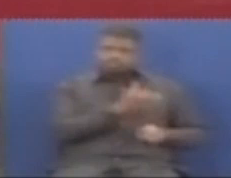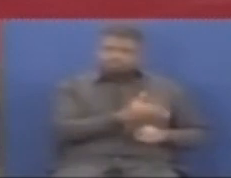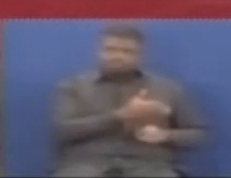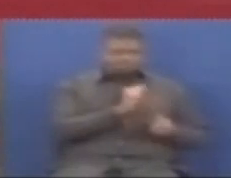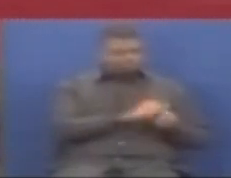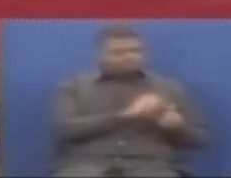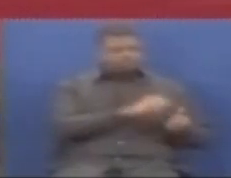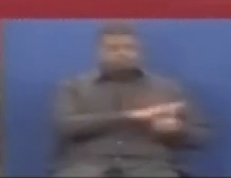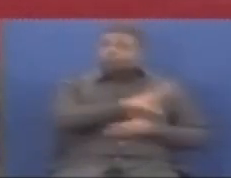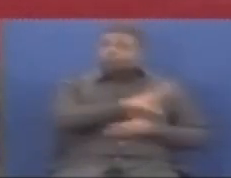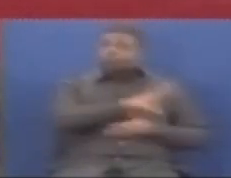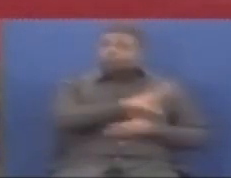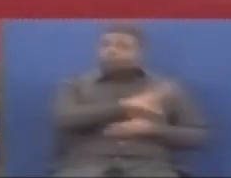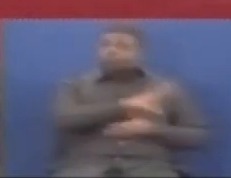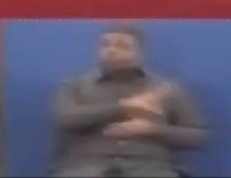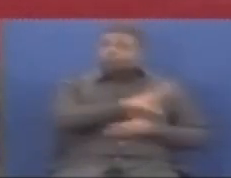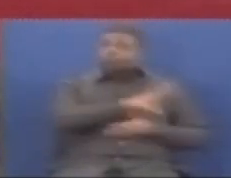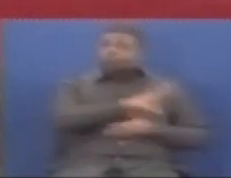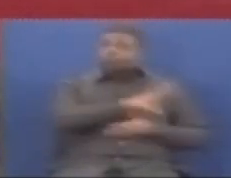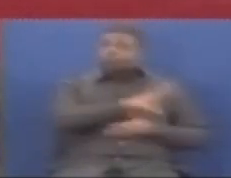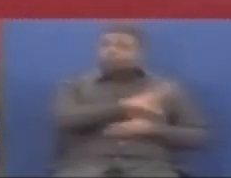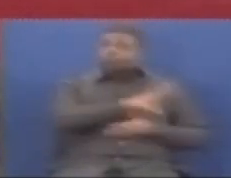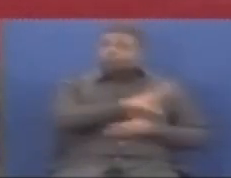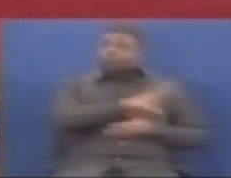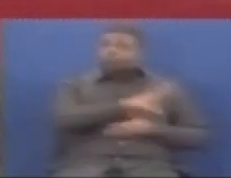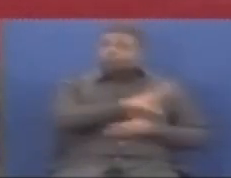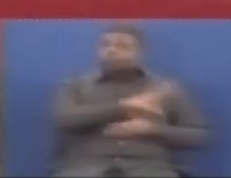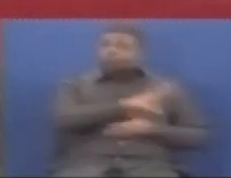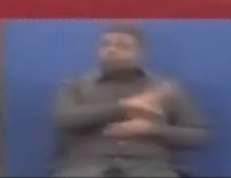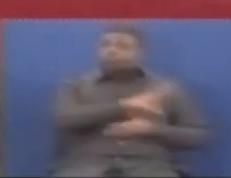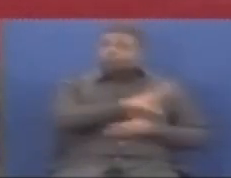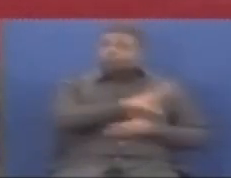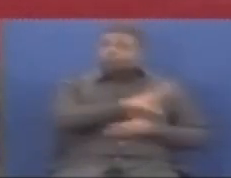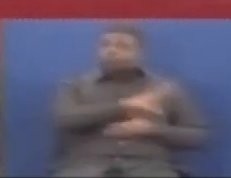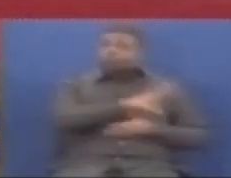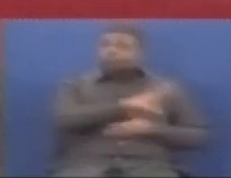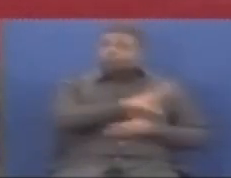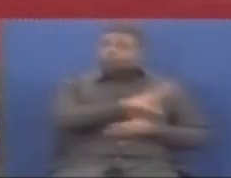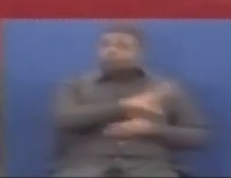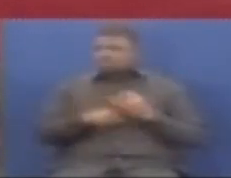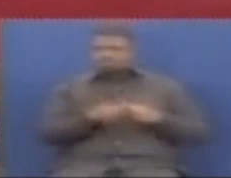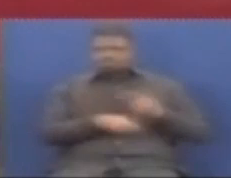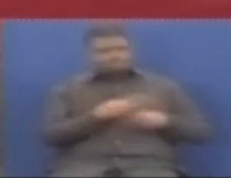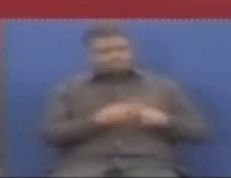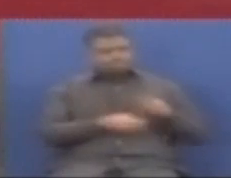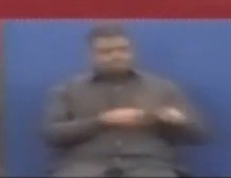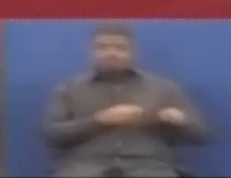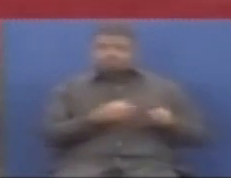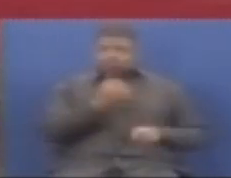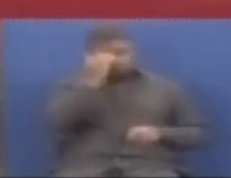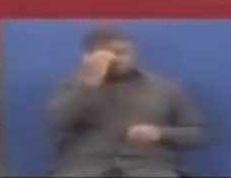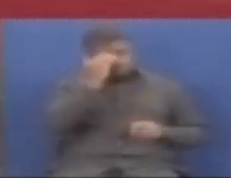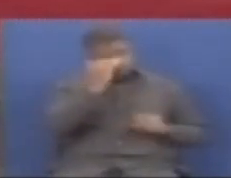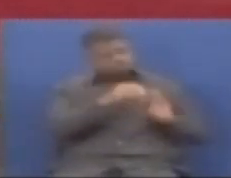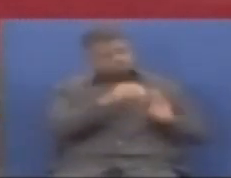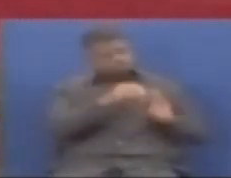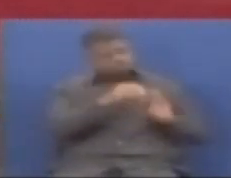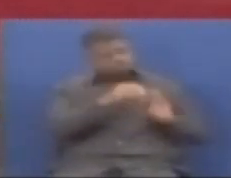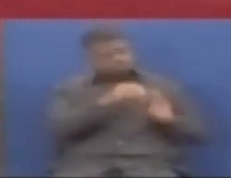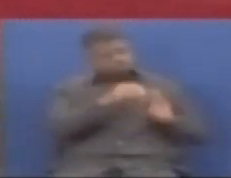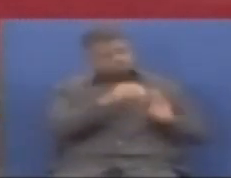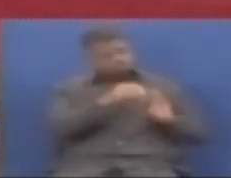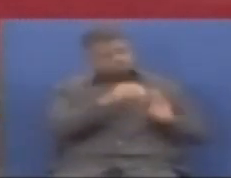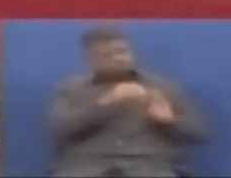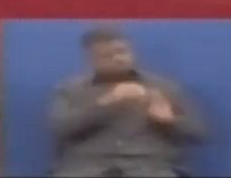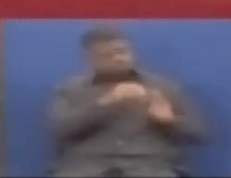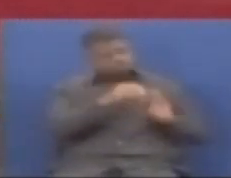452 ulianza tarehe 5 Aprili mwaka 2013 chini ya mkandarasi Mbutu Bridge JV akisimamia na mhandisi